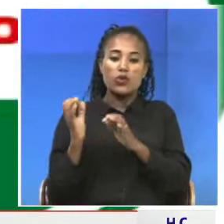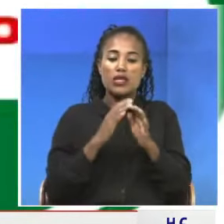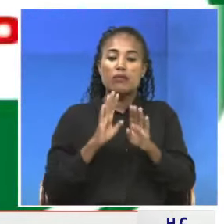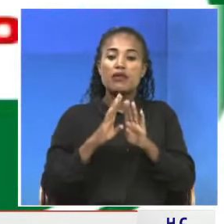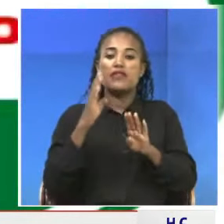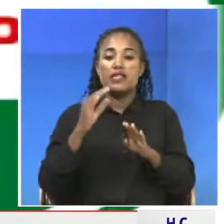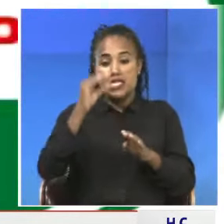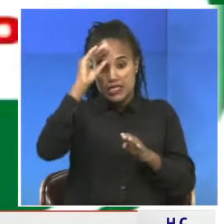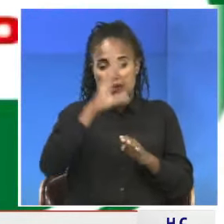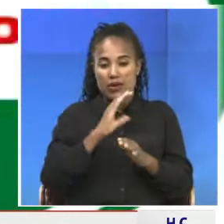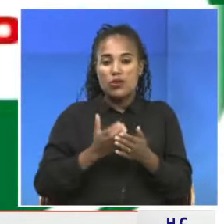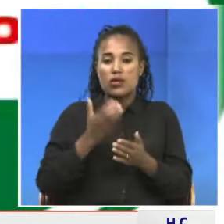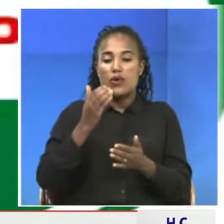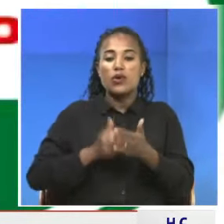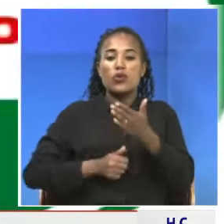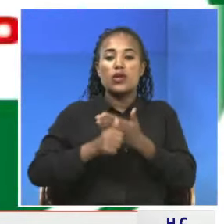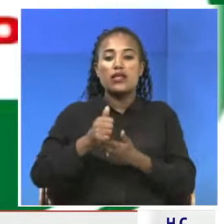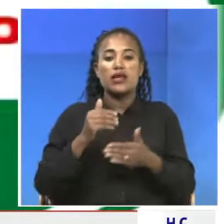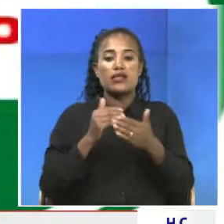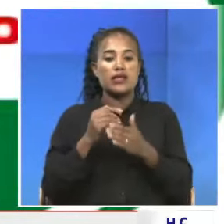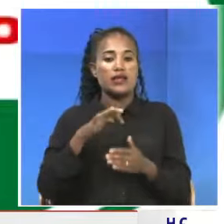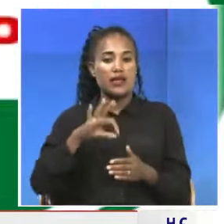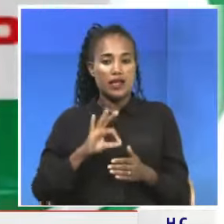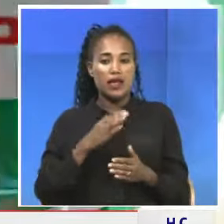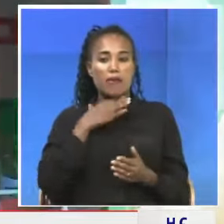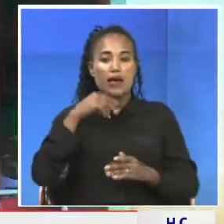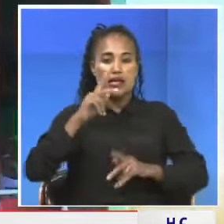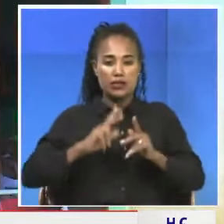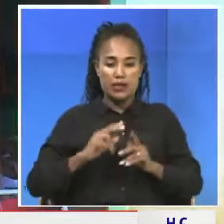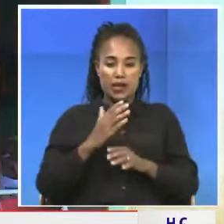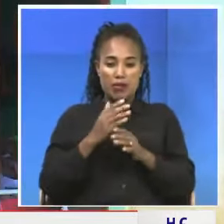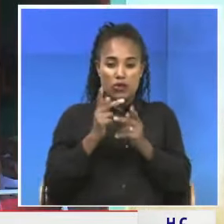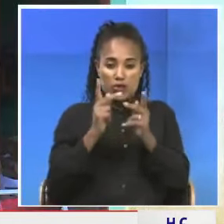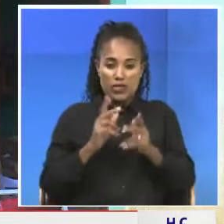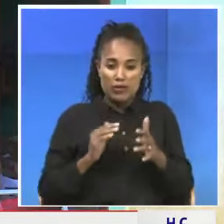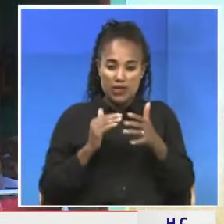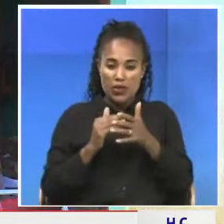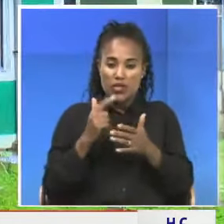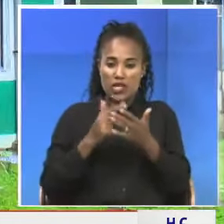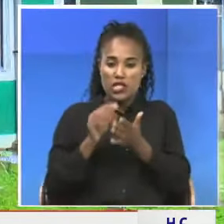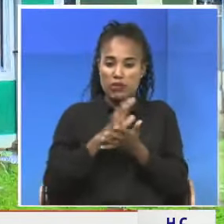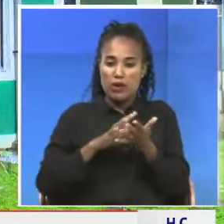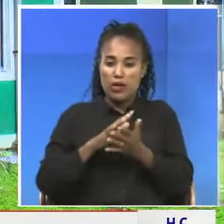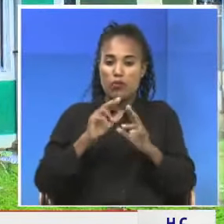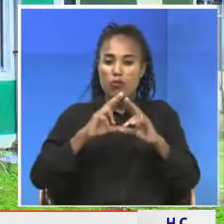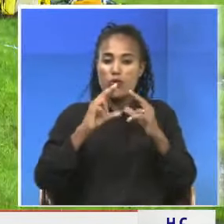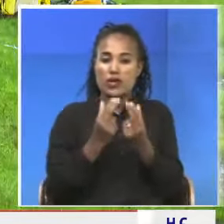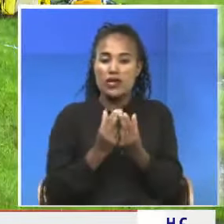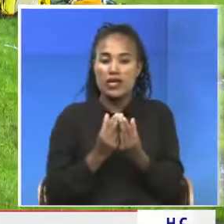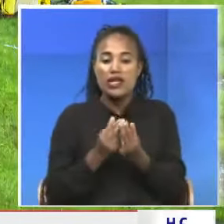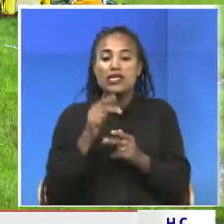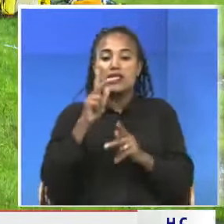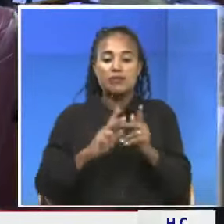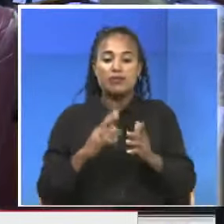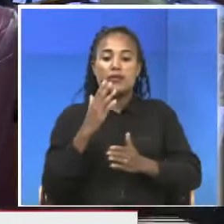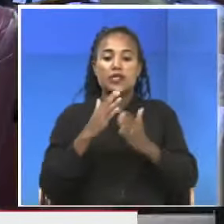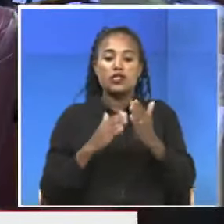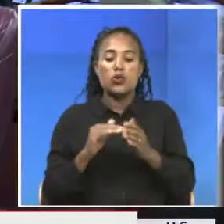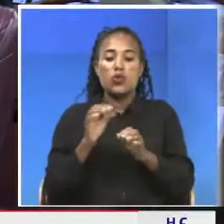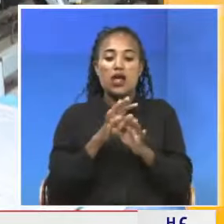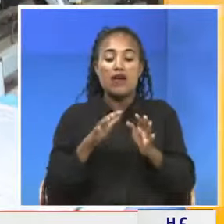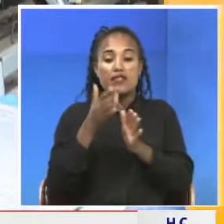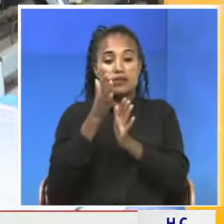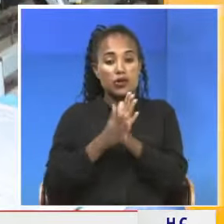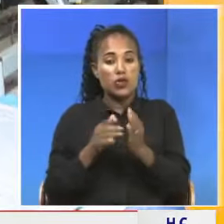ቀጥተኛ ጦርነት በመክፈት ሰብአዊና ቁሳዊ ጉዳት እያደረሰ ይገኛል። የአማራ ህዝብ ቀየው ድረስ የመጣውን ይህንን አሸባሪ ወራሪ ኃይል እንደ ህዝብ